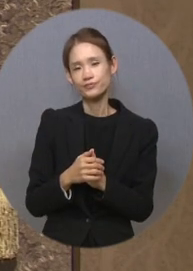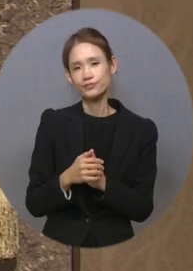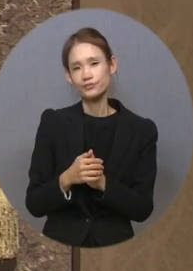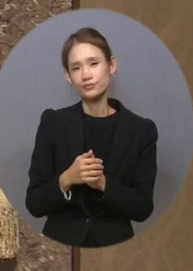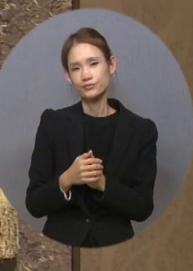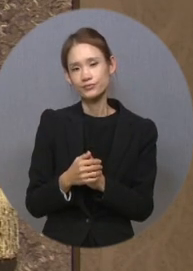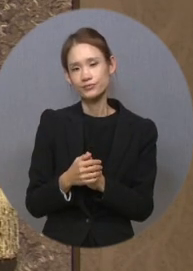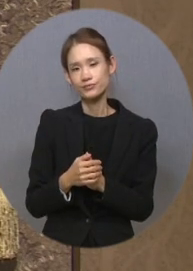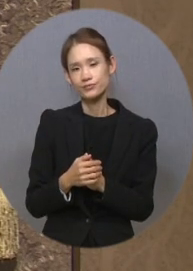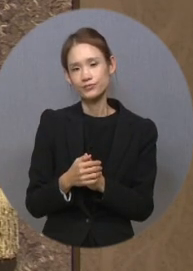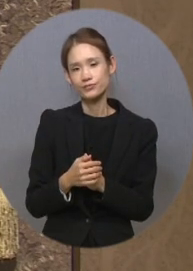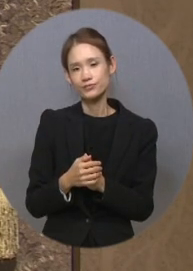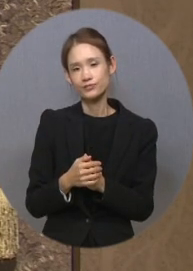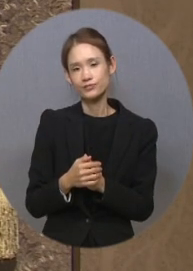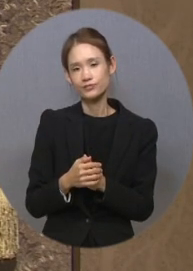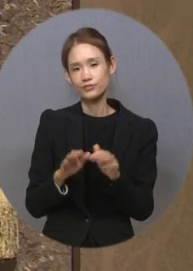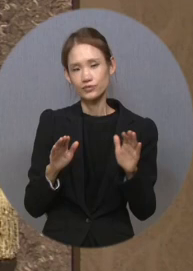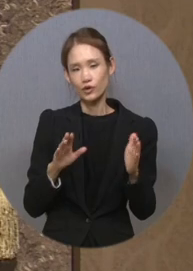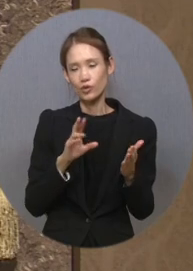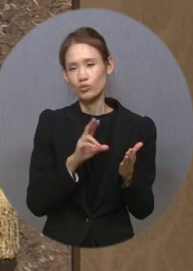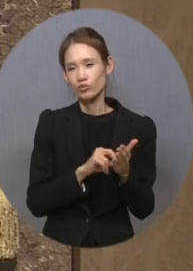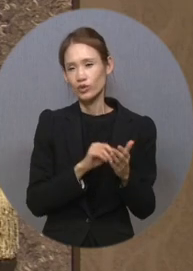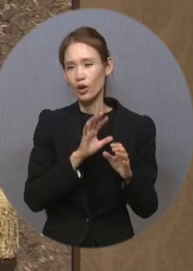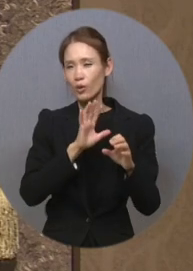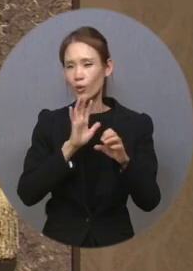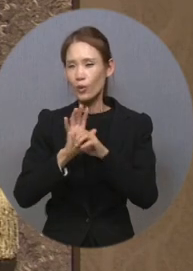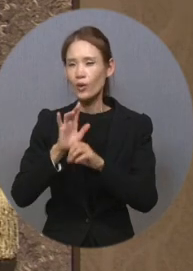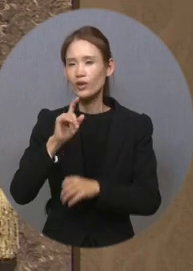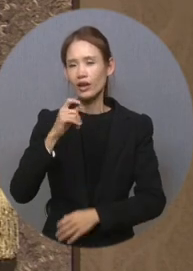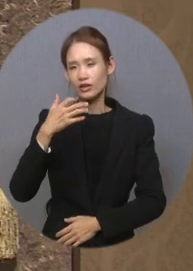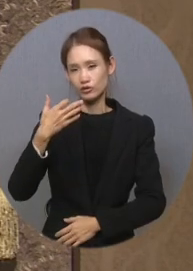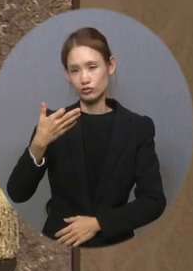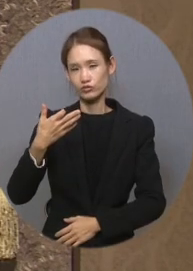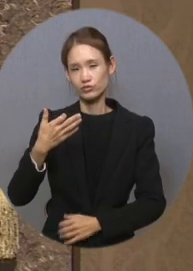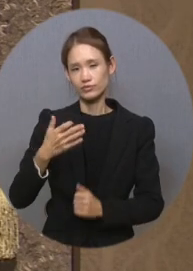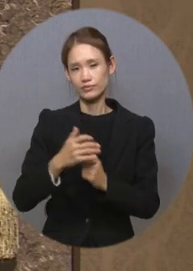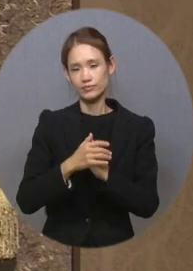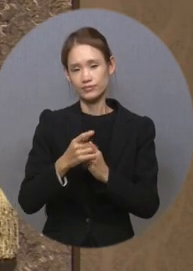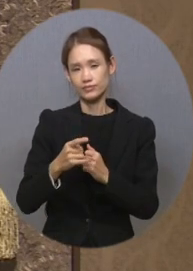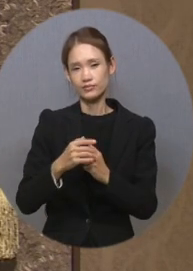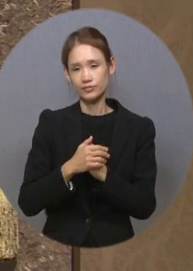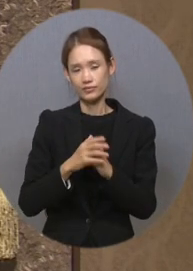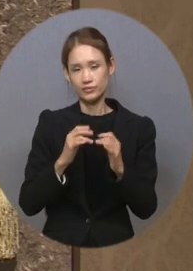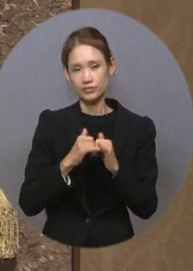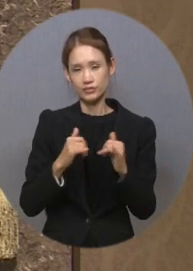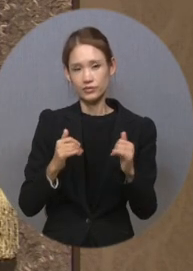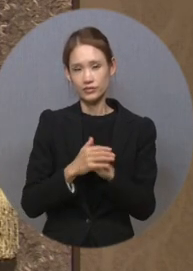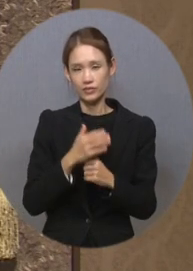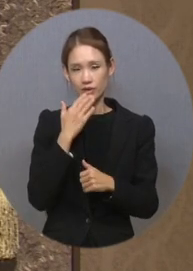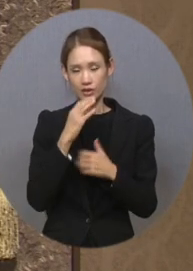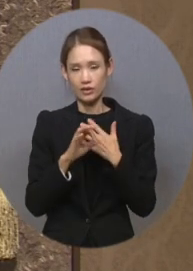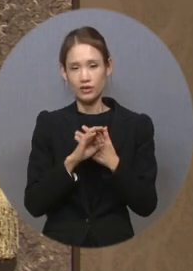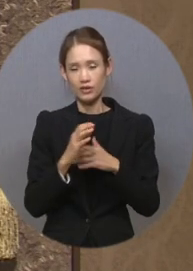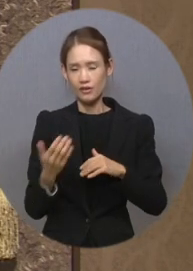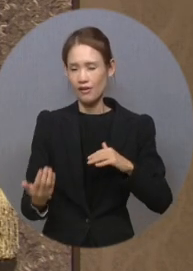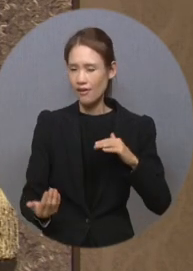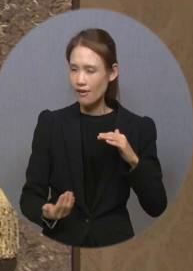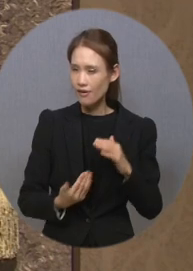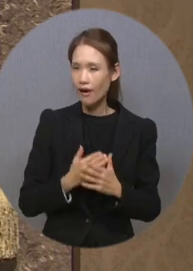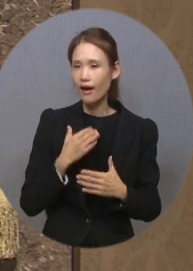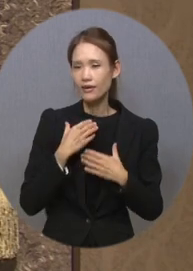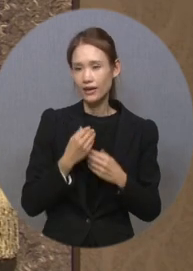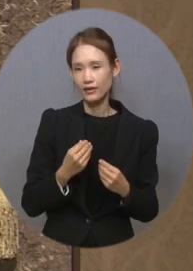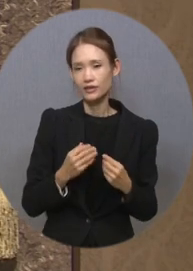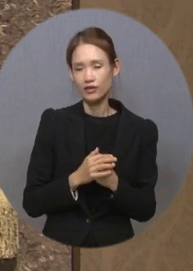고통이고 현안 문제인 것이 코로나19입니다. 맞습니다. 그래서 이거로부터 우리 시민들 가급적이면은 최대한